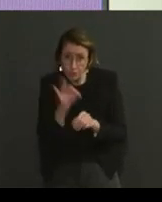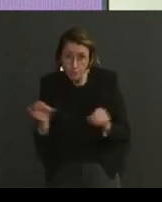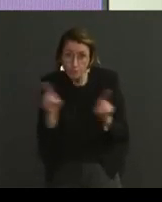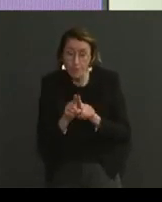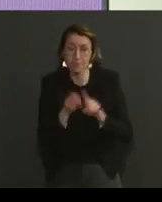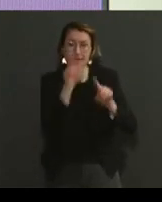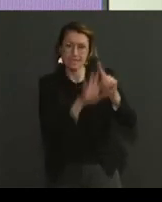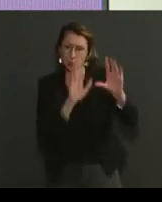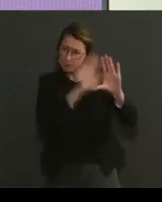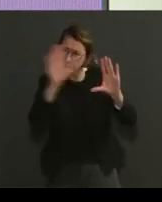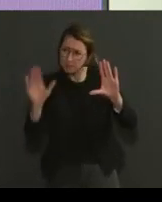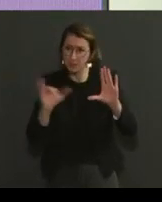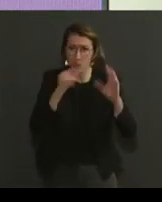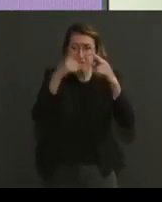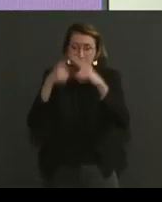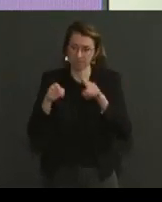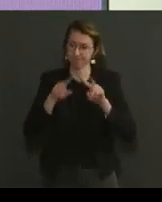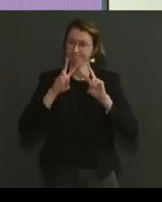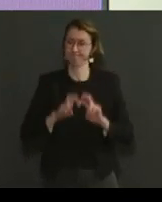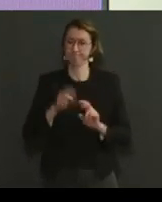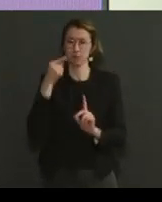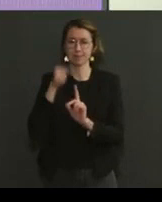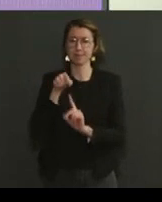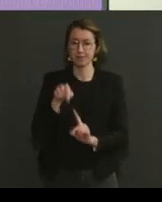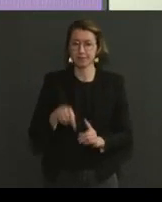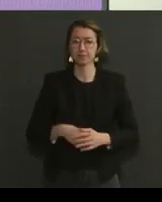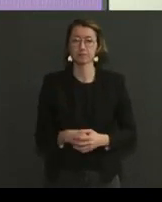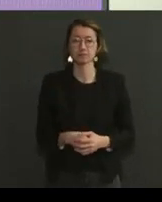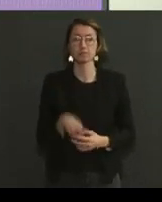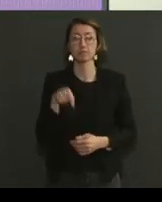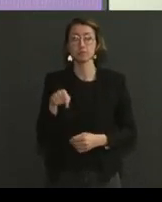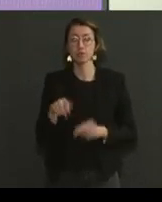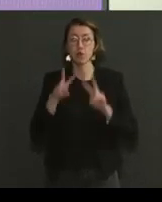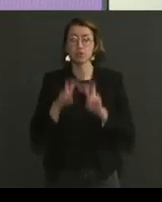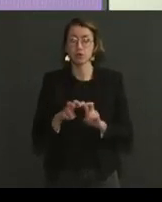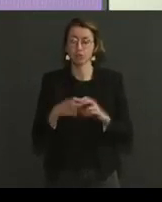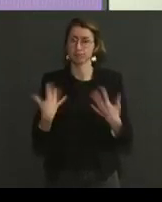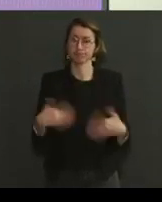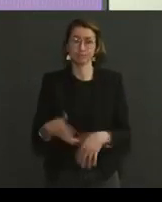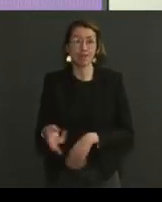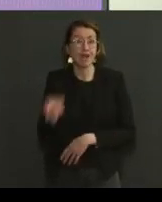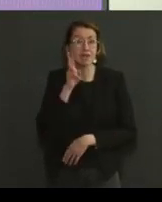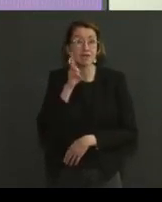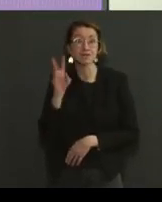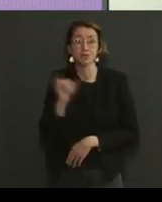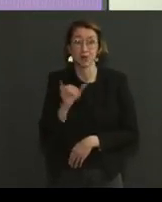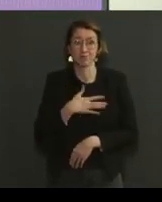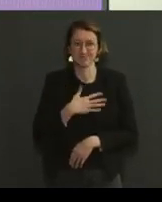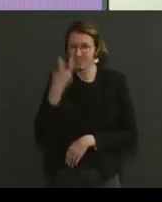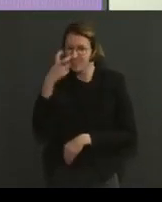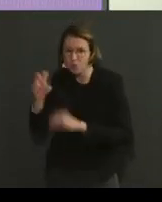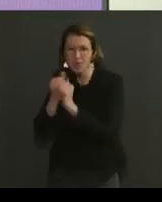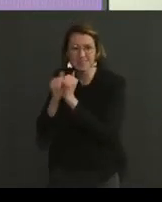Clairement, un des avantages, c'est que cette recherche est indépendante de la politique de testing. Vous savez qu'on a modifié